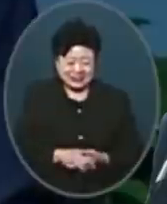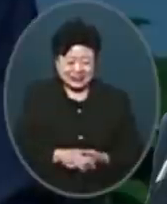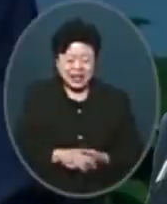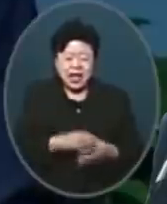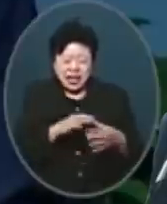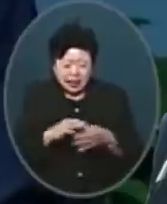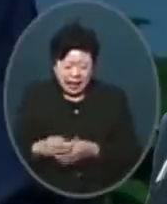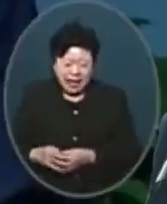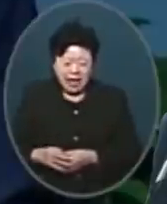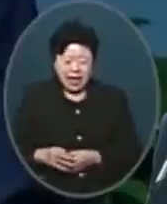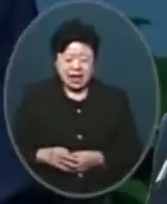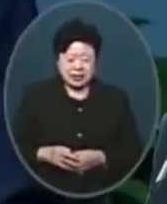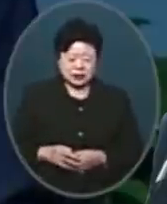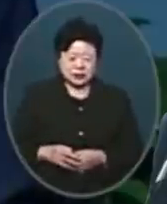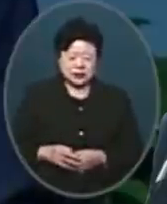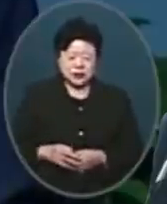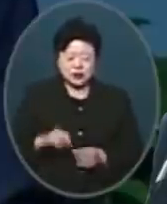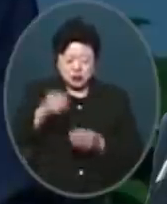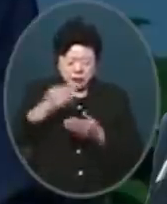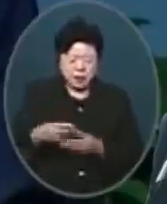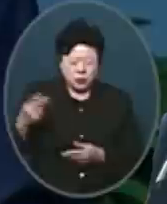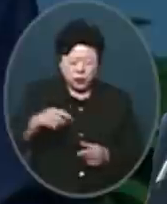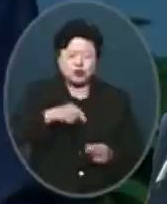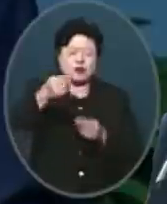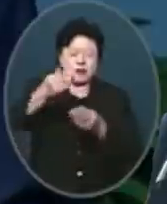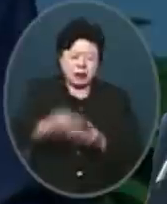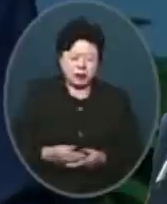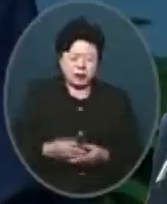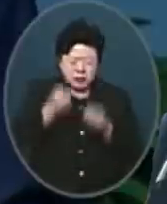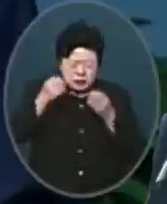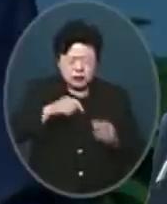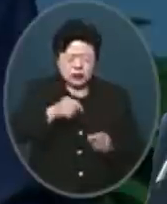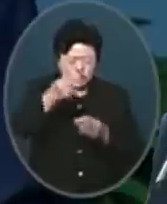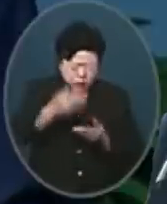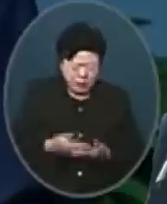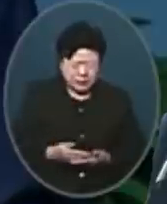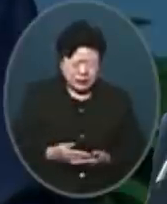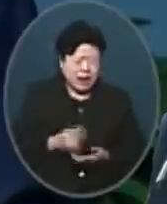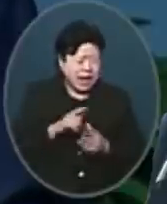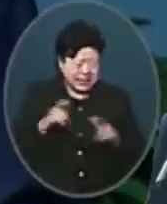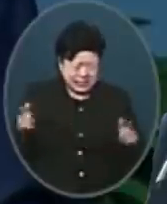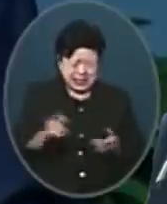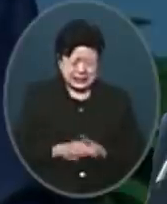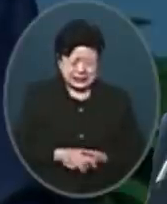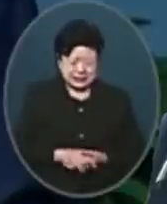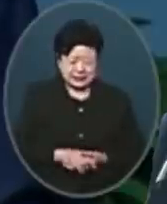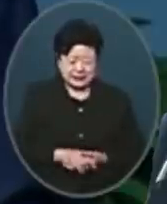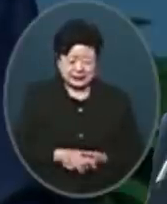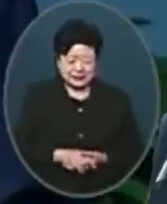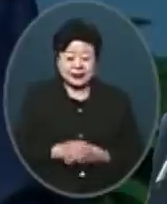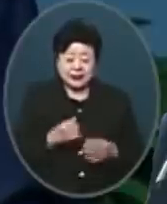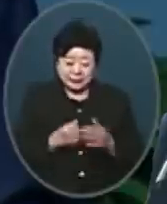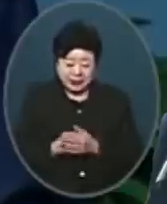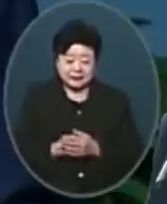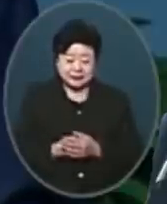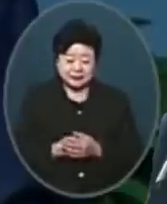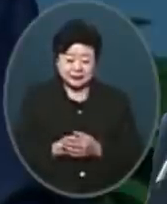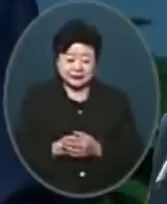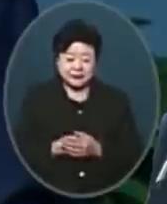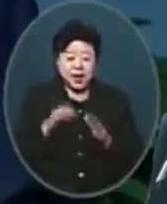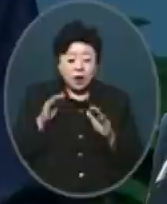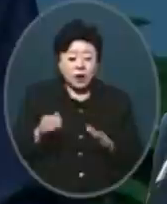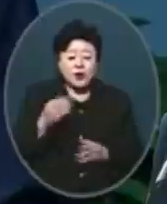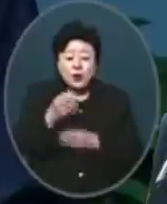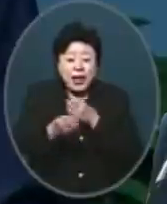매번마다 구원을 새로 받고 새로 회개해야 되는 것은 아닌 것입니다. 그러므로